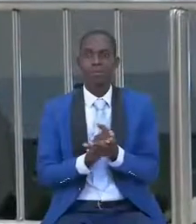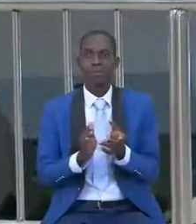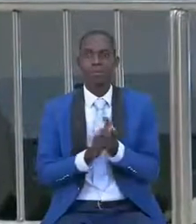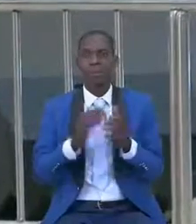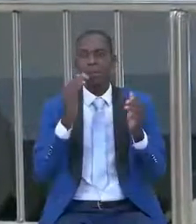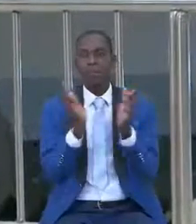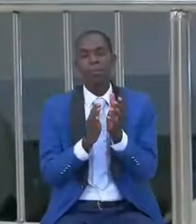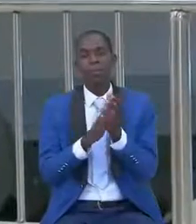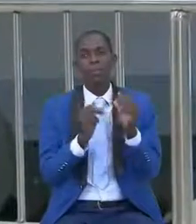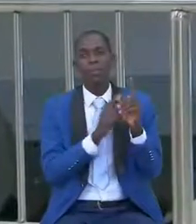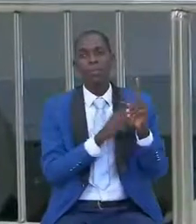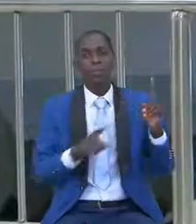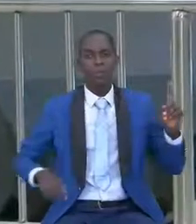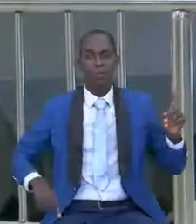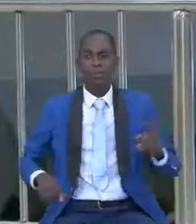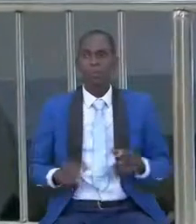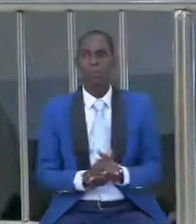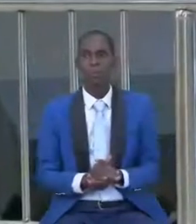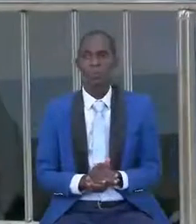Gloire à Dieu.